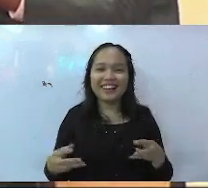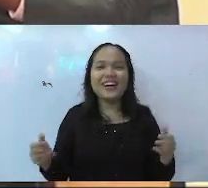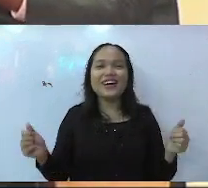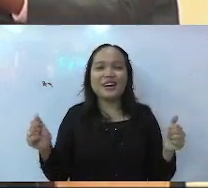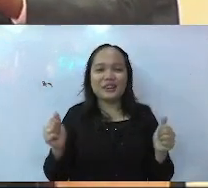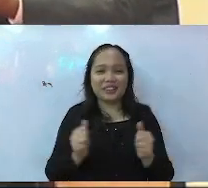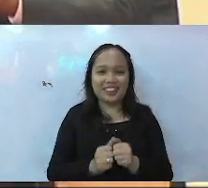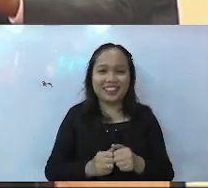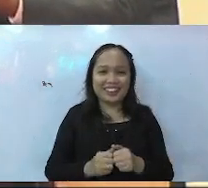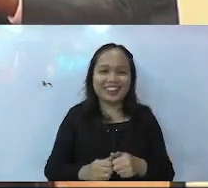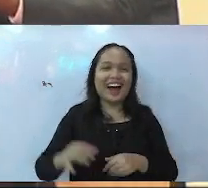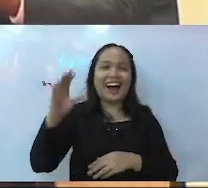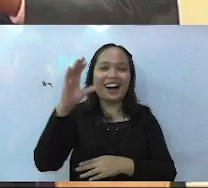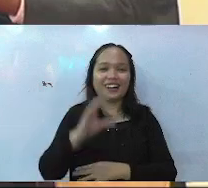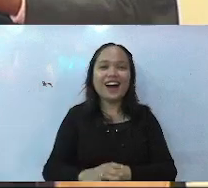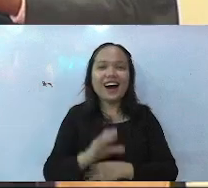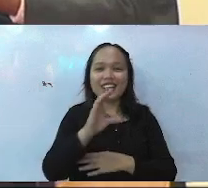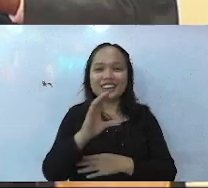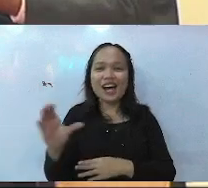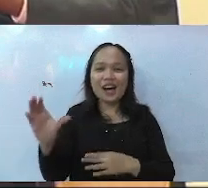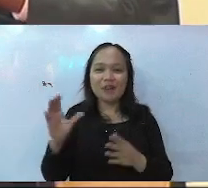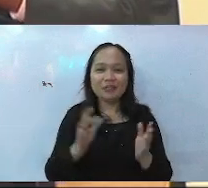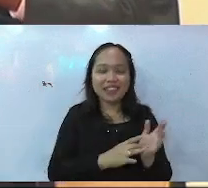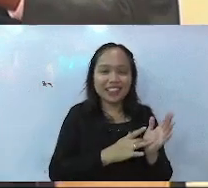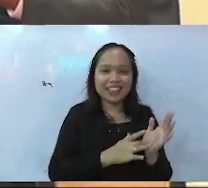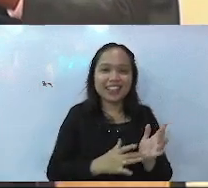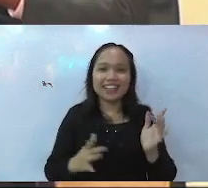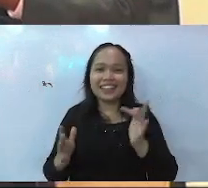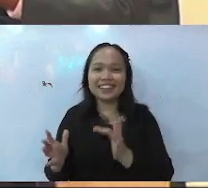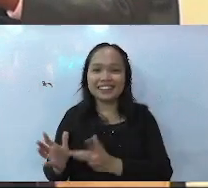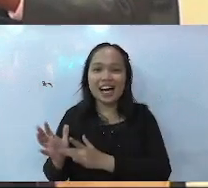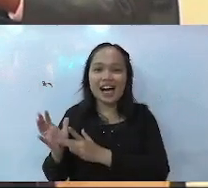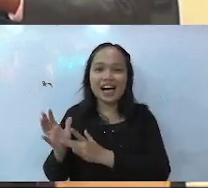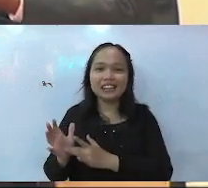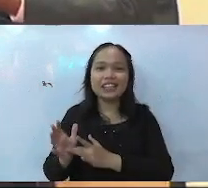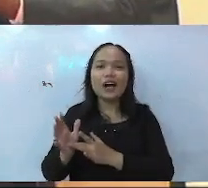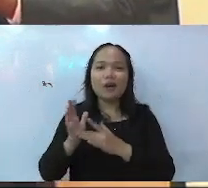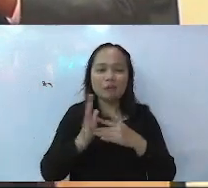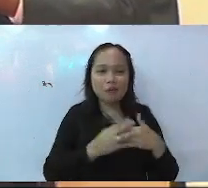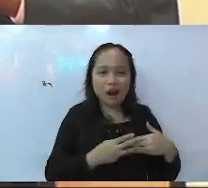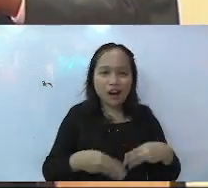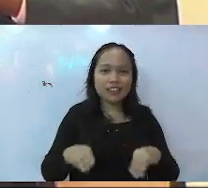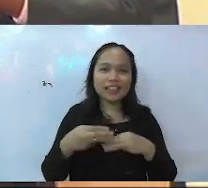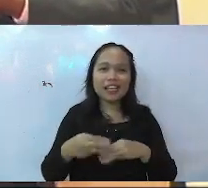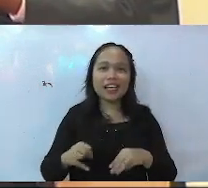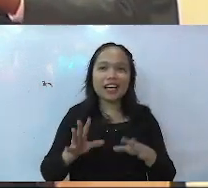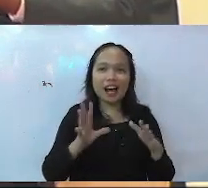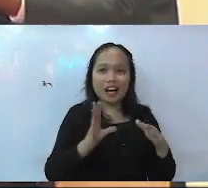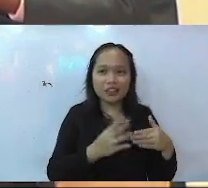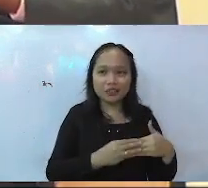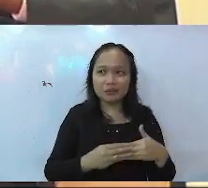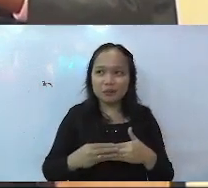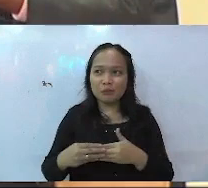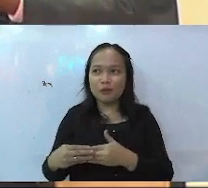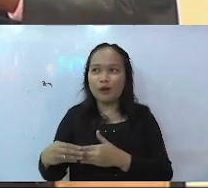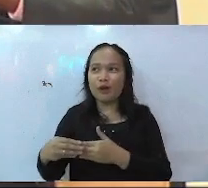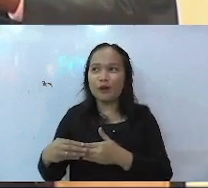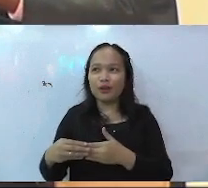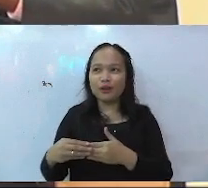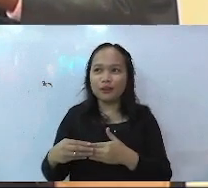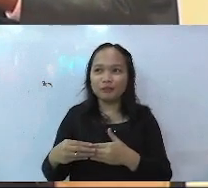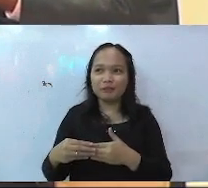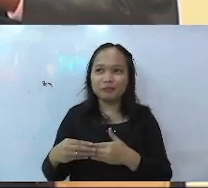laban si Hesus sa unang nakikilaban